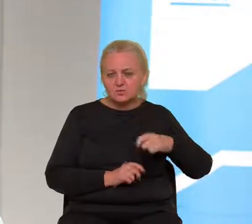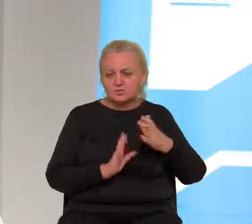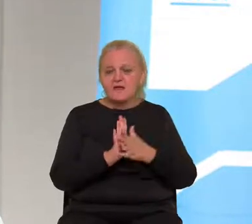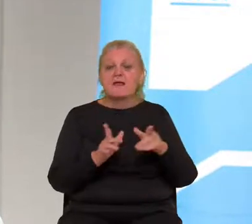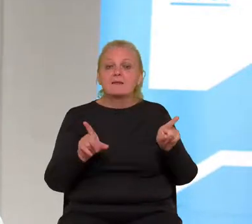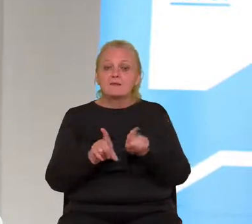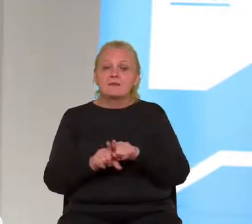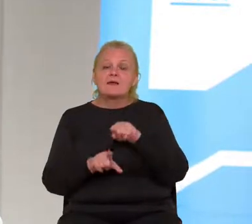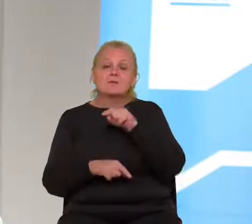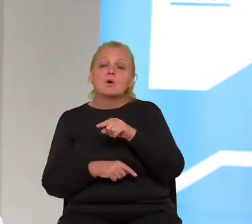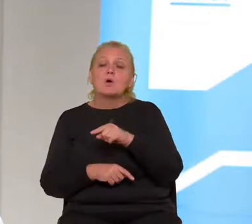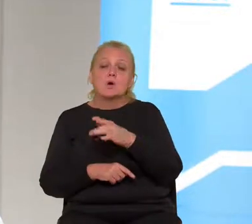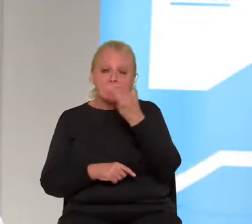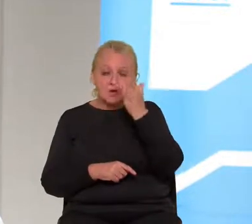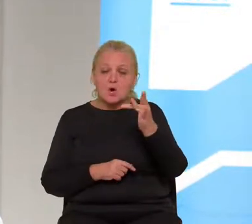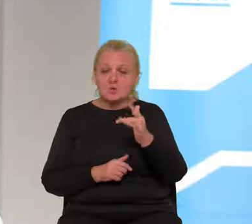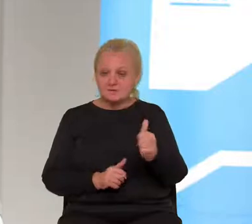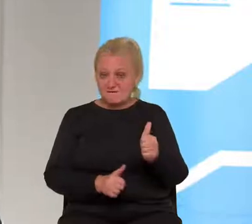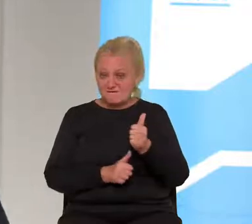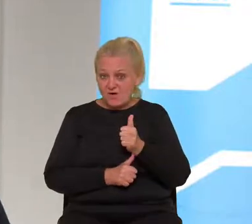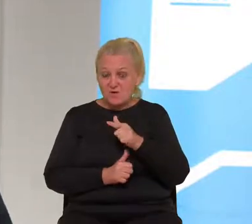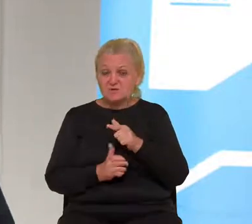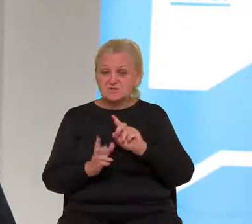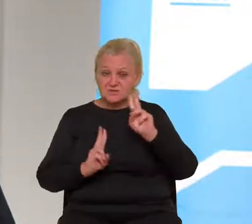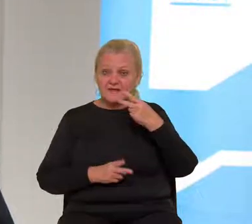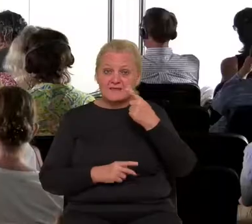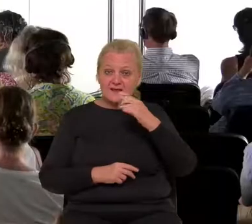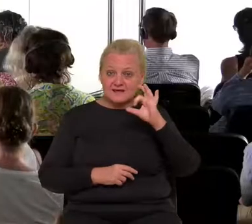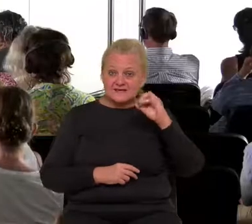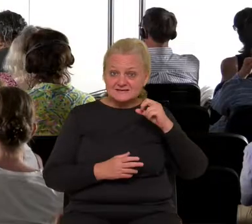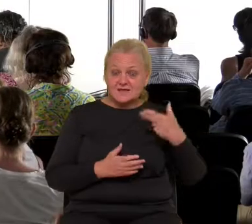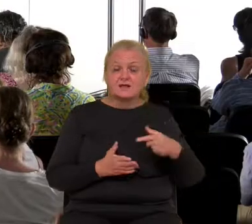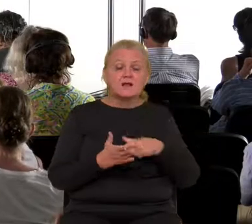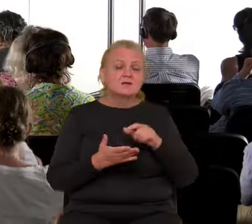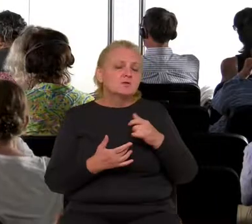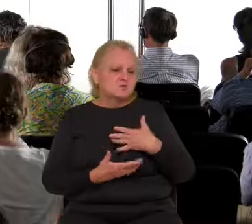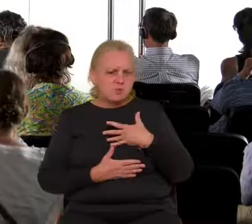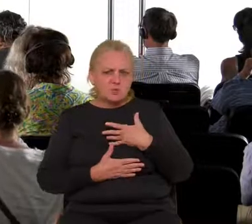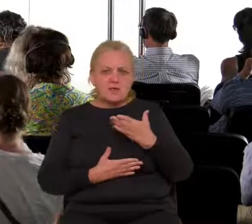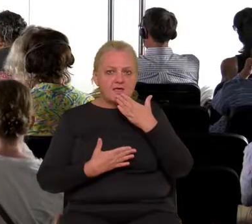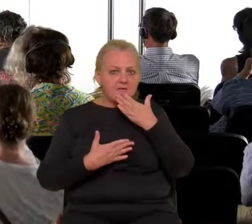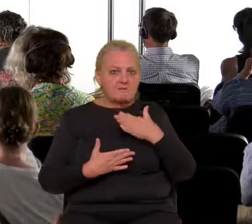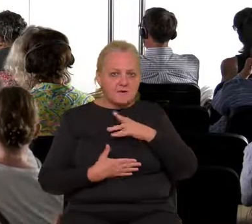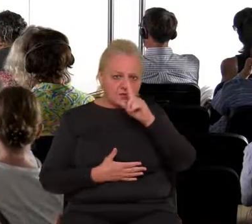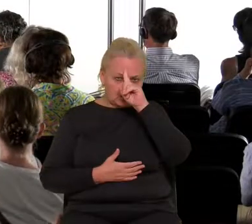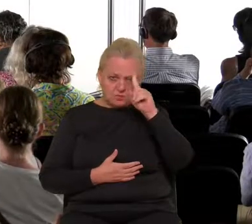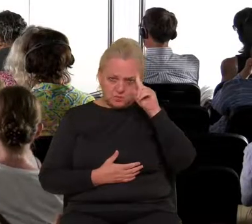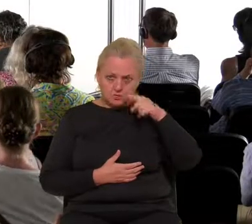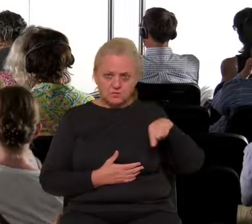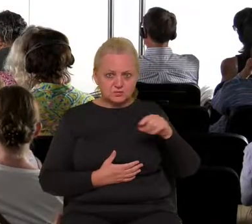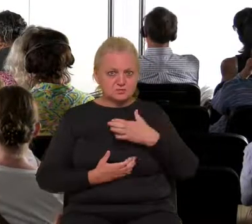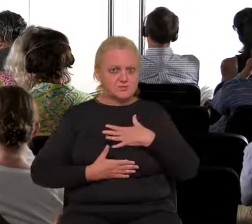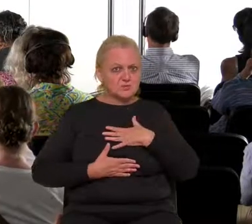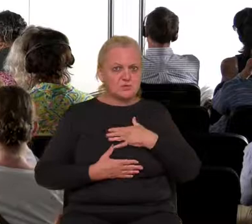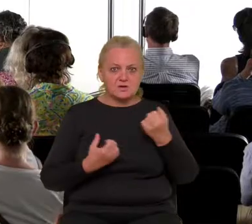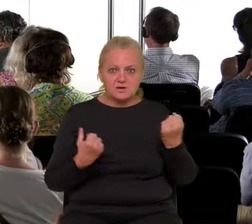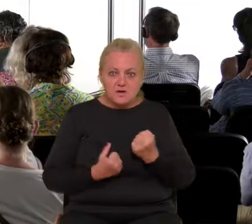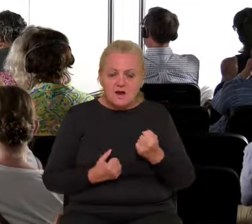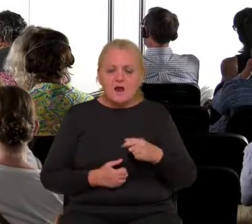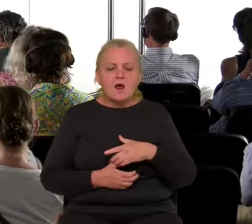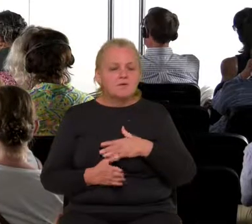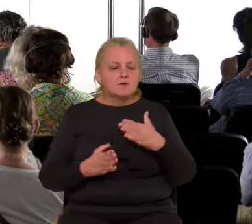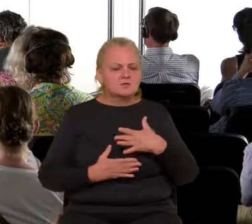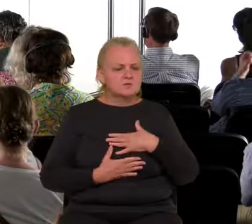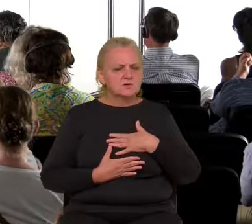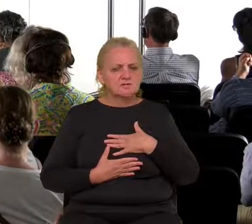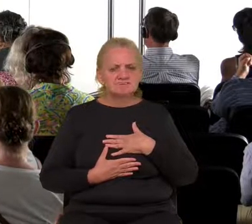żołnierzach z Dagestanu. I moim pierwszym odczuciem było, dlaczego w ogóle czuć empatię do tych ludzi. A potem poczułem w sobie, że to przecież